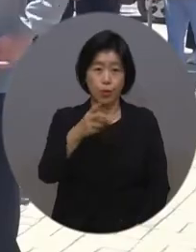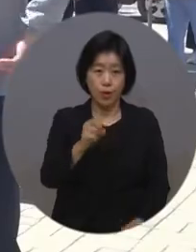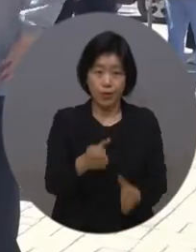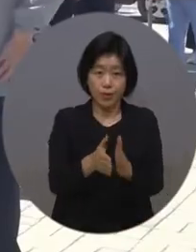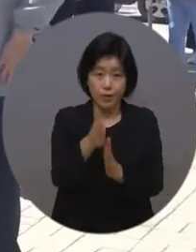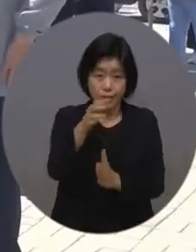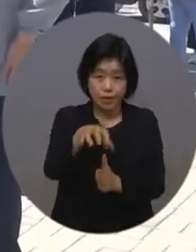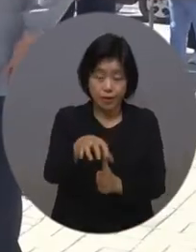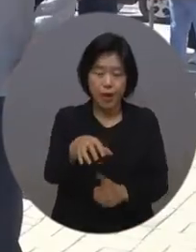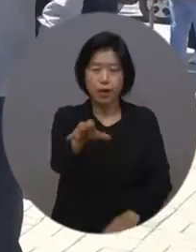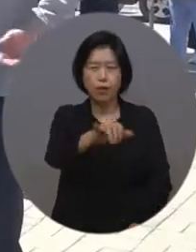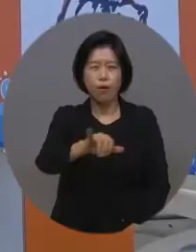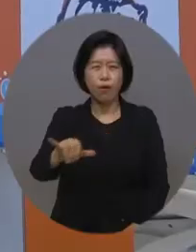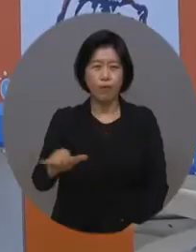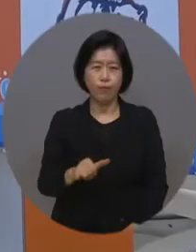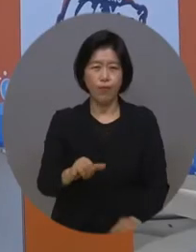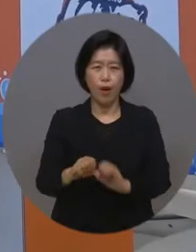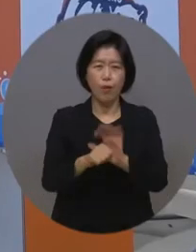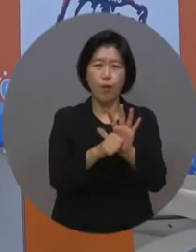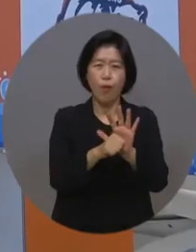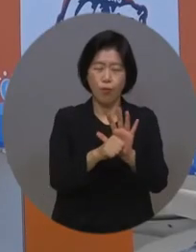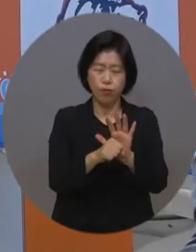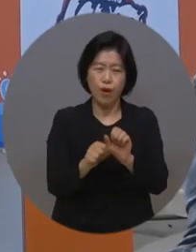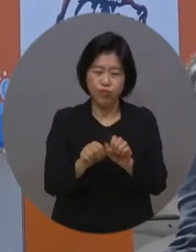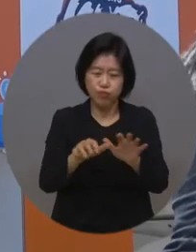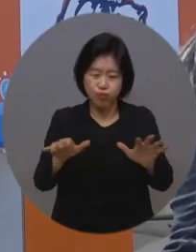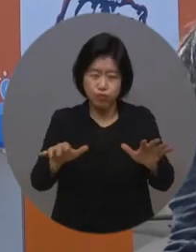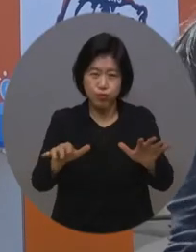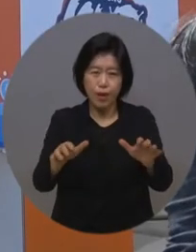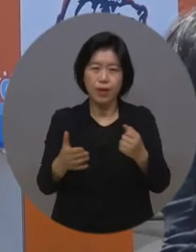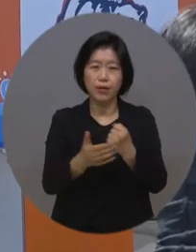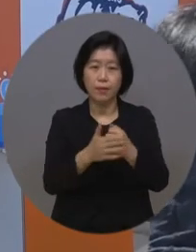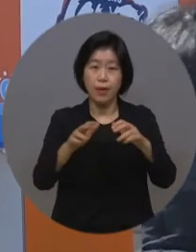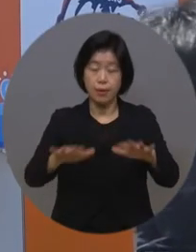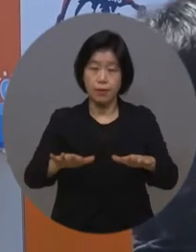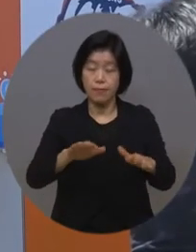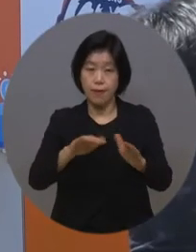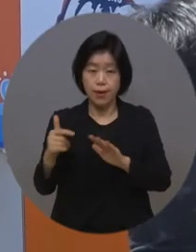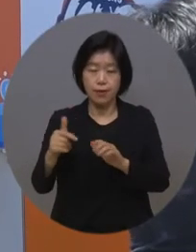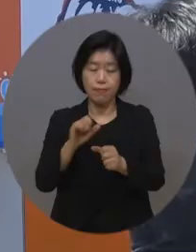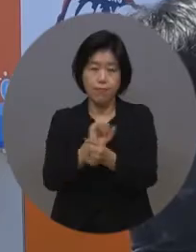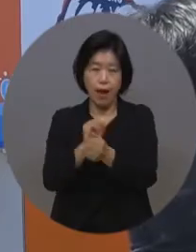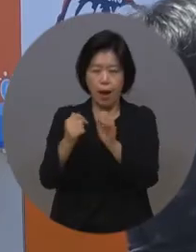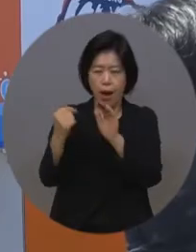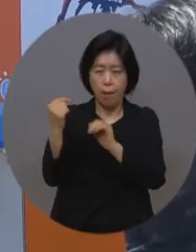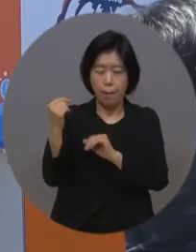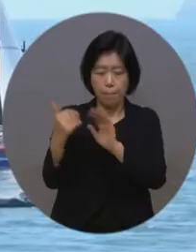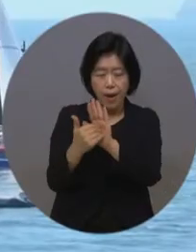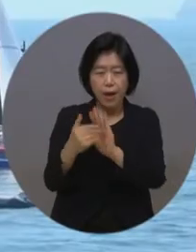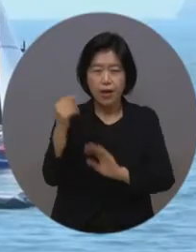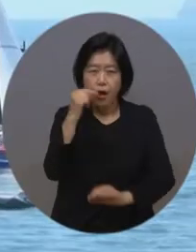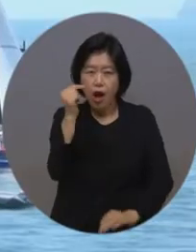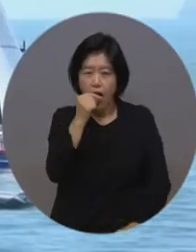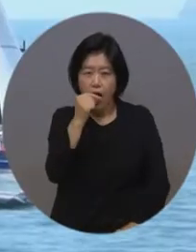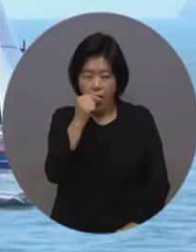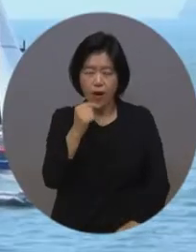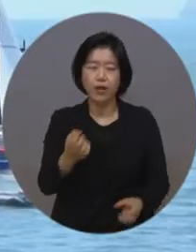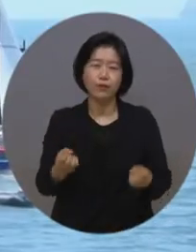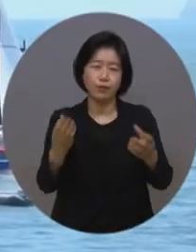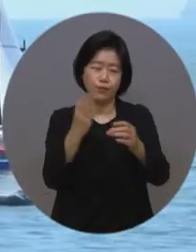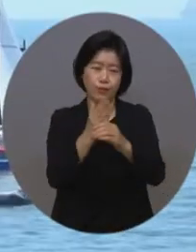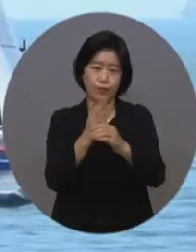전국적인 코로나19 상황에도 방역수칙을 철저하게 지키며 다양한 방법으로 축제를 이어나가고 있습니다. 이번